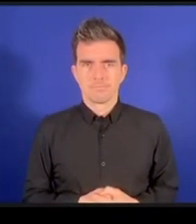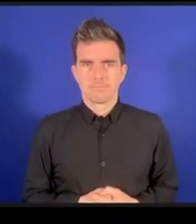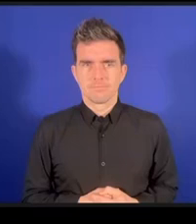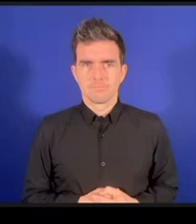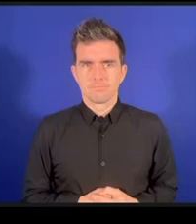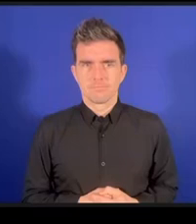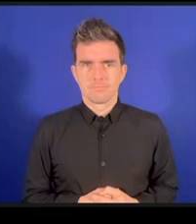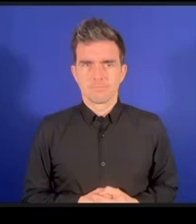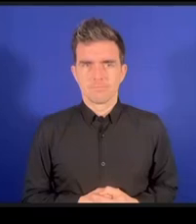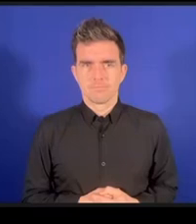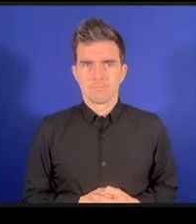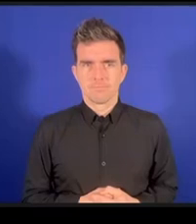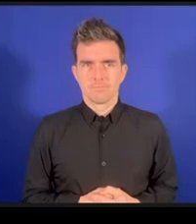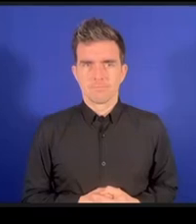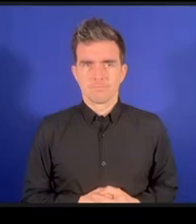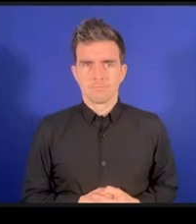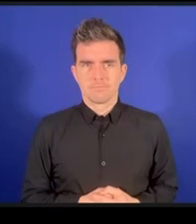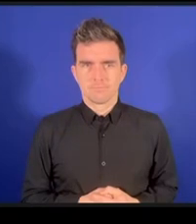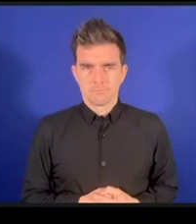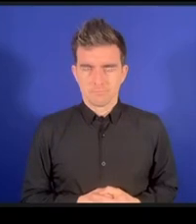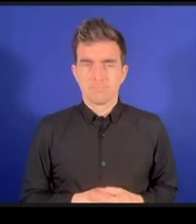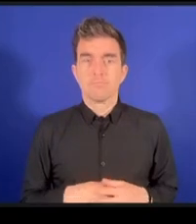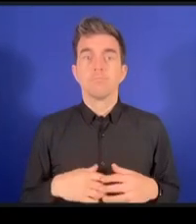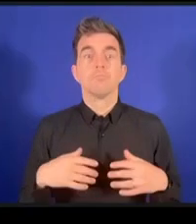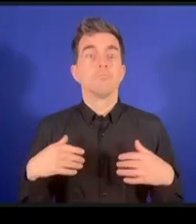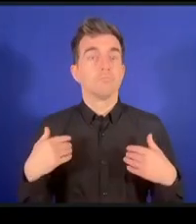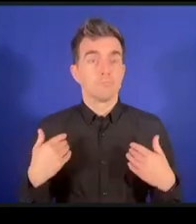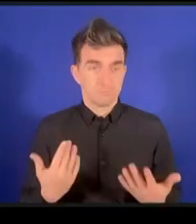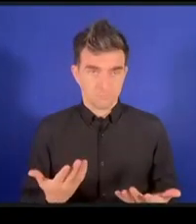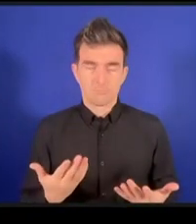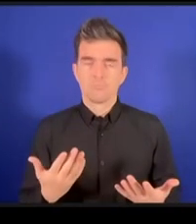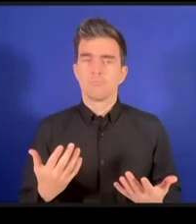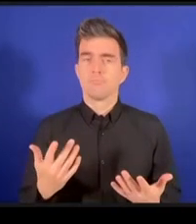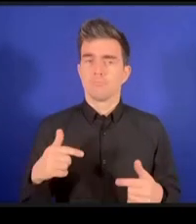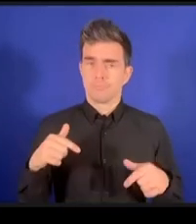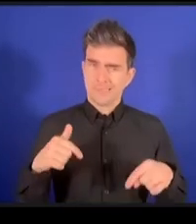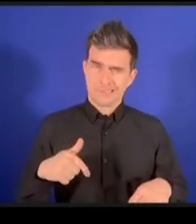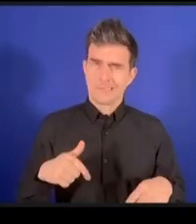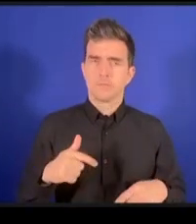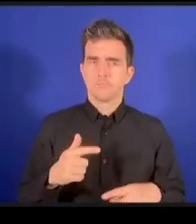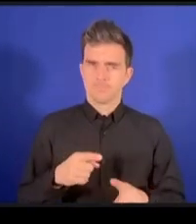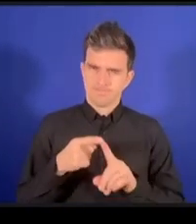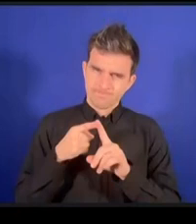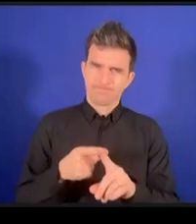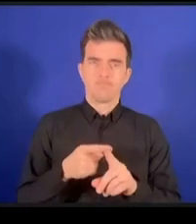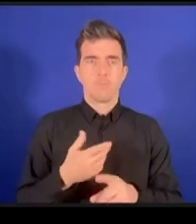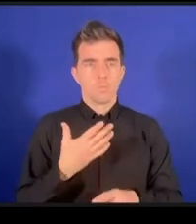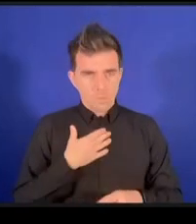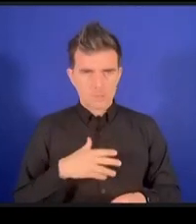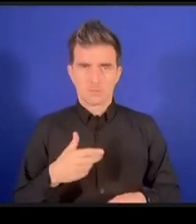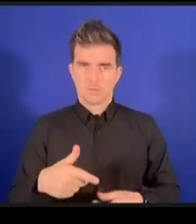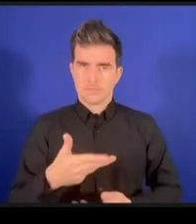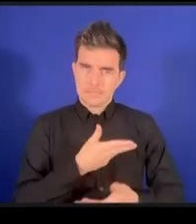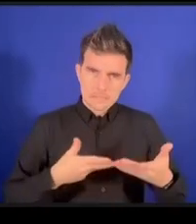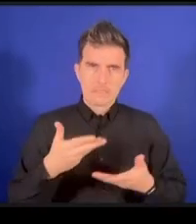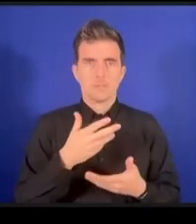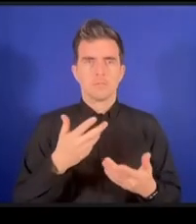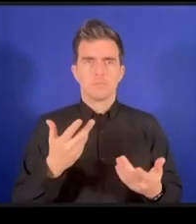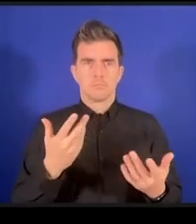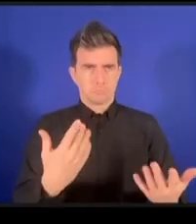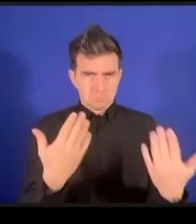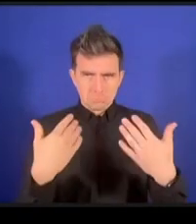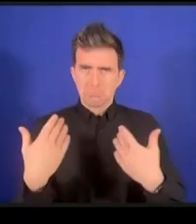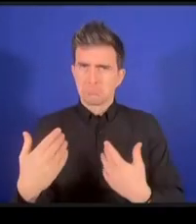вопросы вы знаете мы стремились к максимальной интерактивности но для этого нужно чтобы вы задавали вопросы